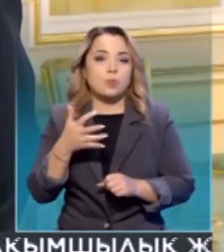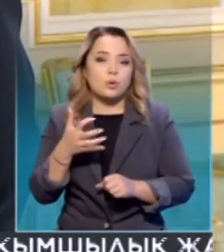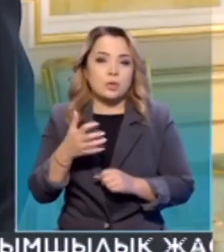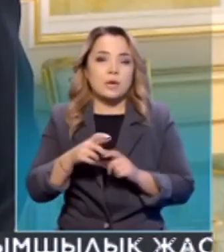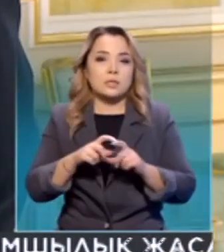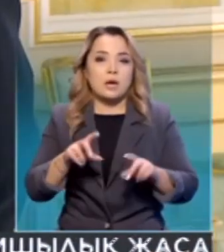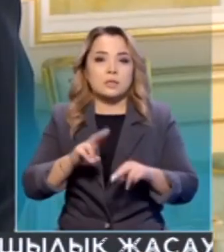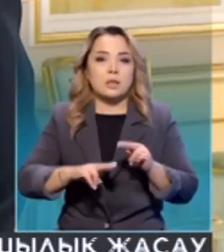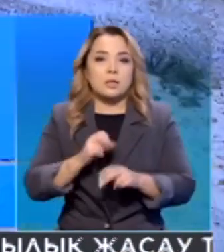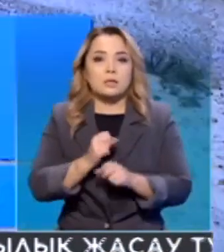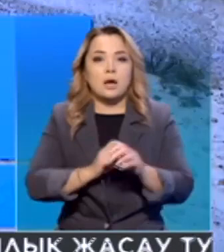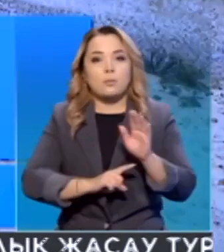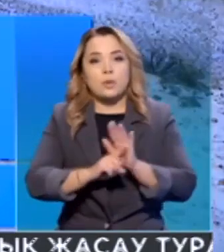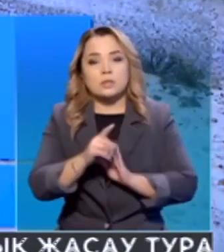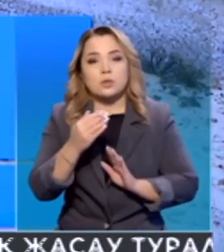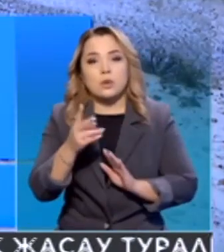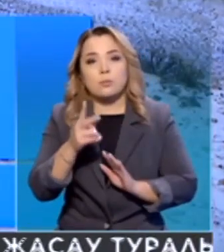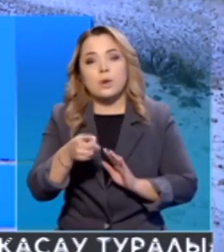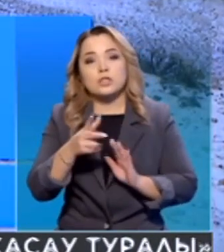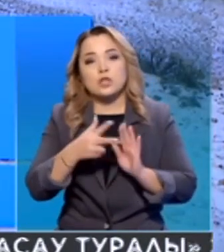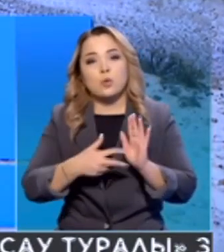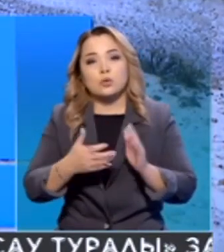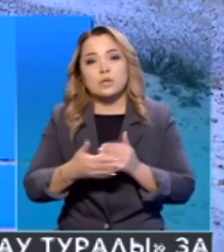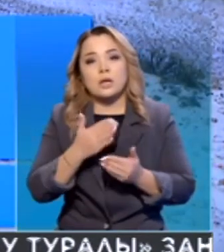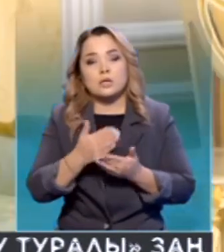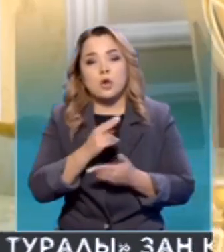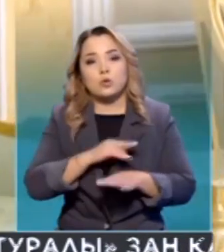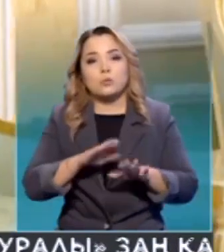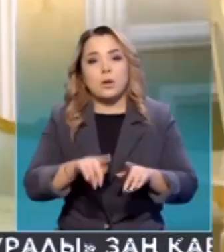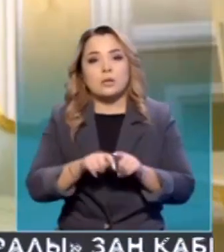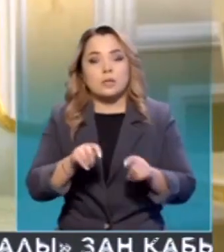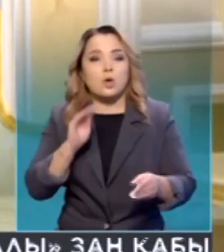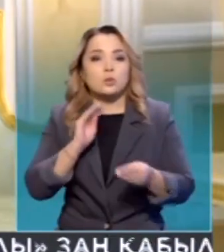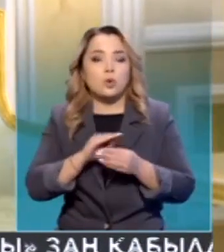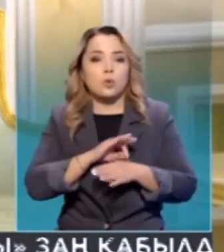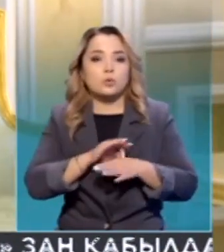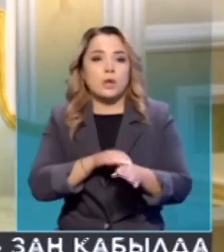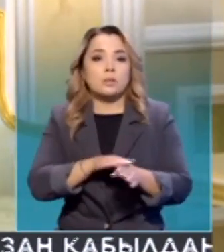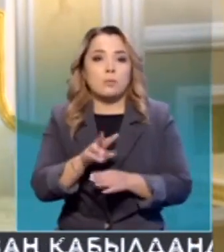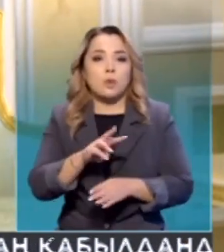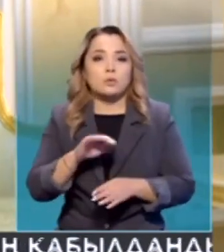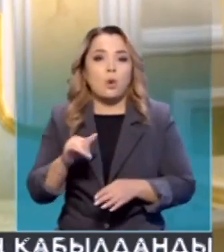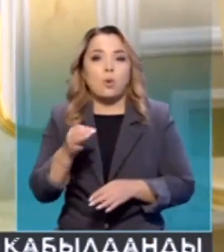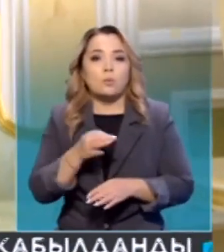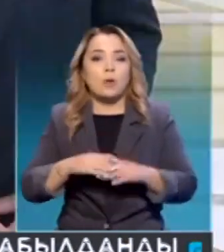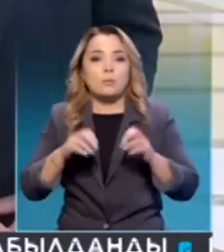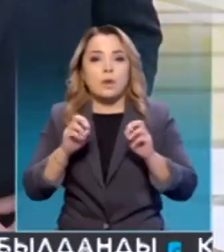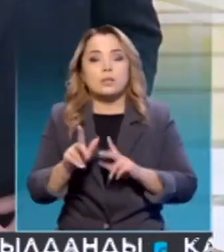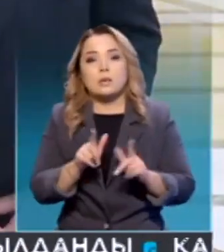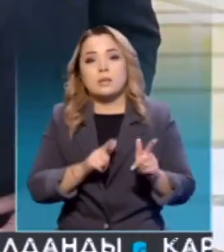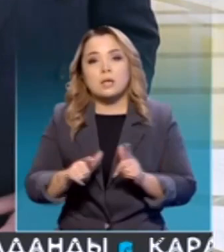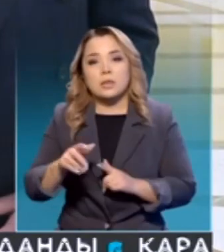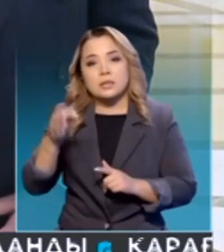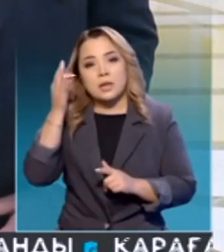3500 нысандарды іске қосу барысында 1800-ге жуық жаңа тұрақты жұмыс орны ашылады. Сондай-ақ Маңғыстау облысында маман даярлау